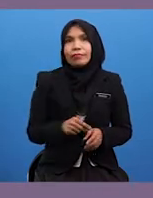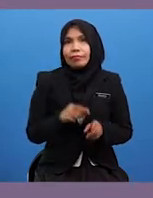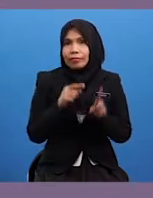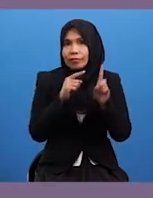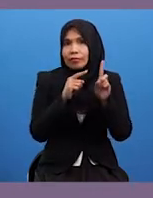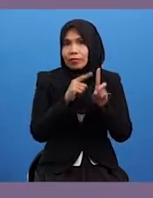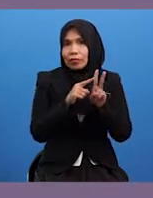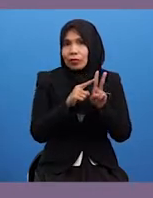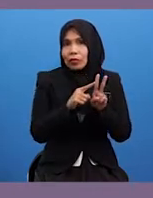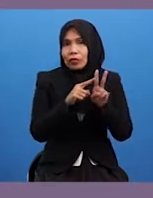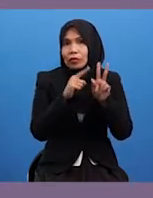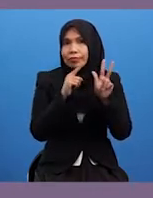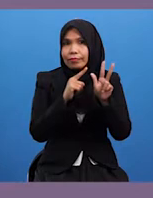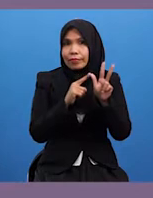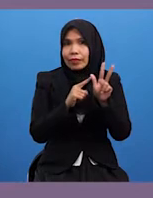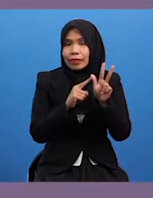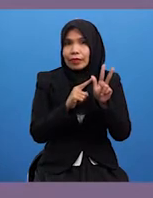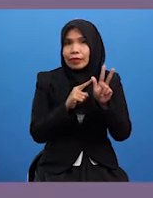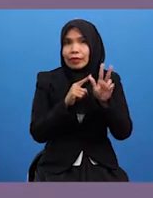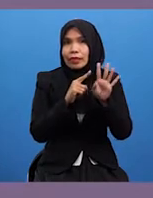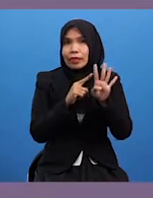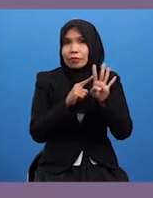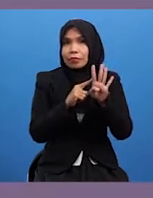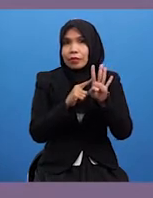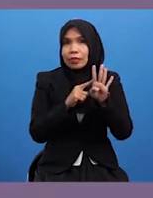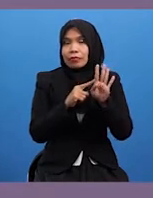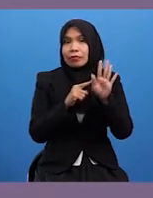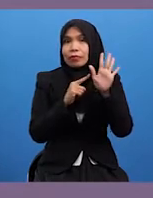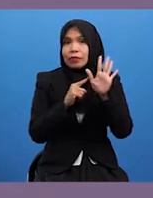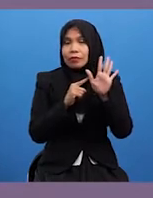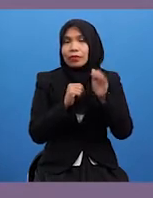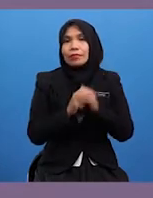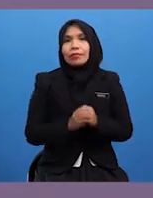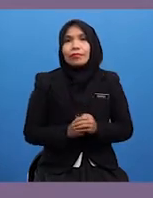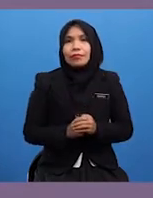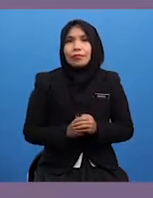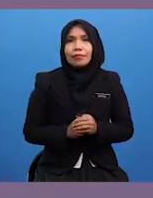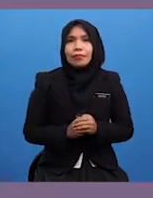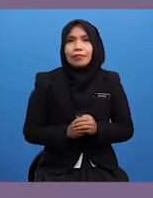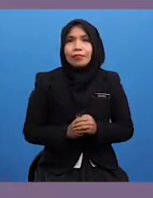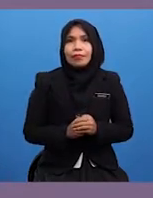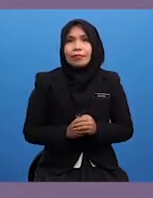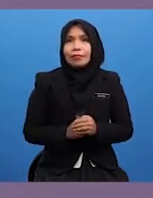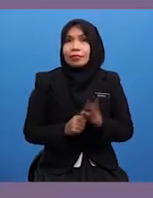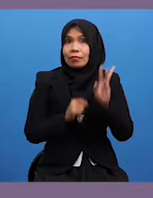bateri, sel solar, dinamo dan jana kuasa